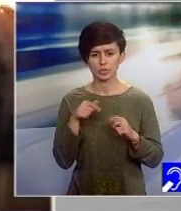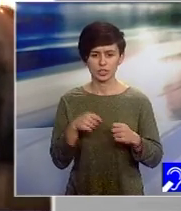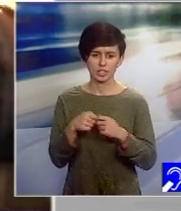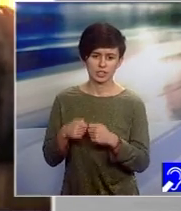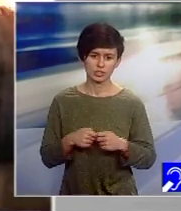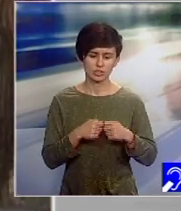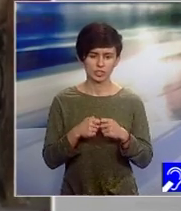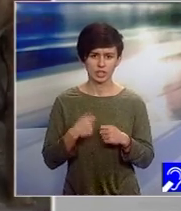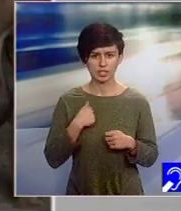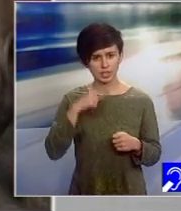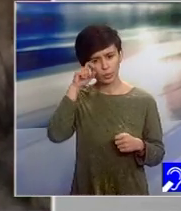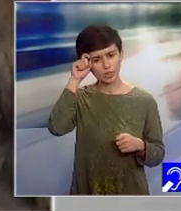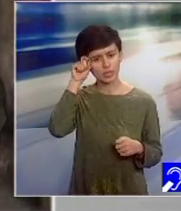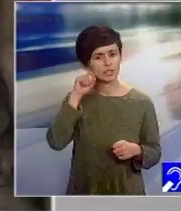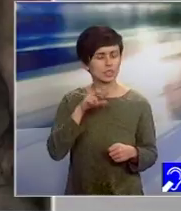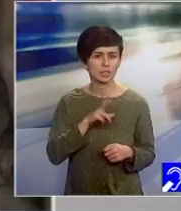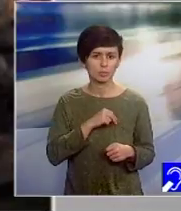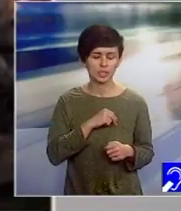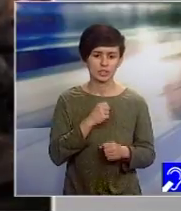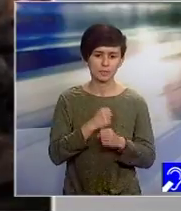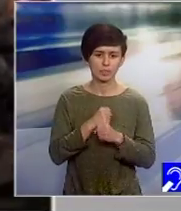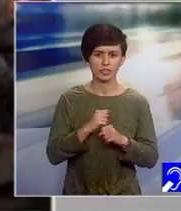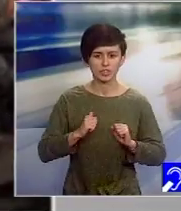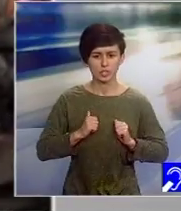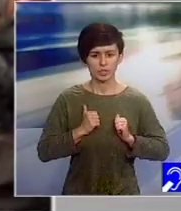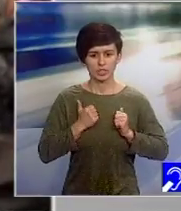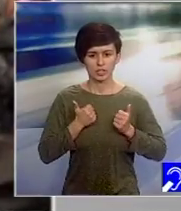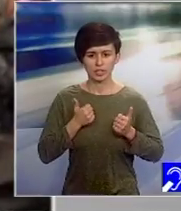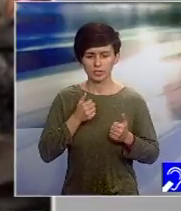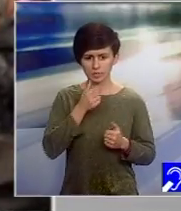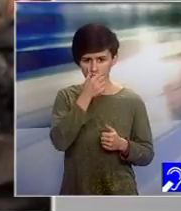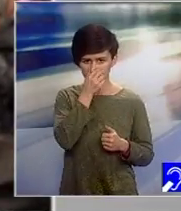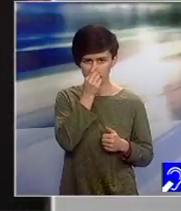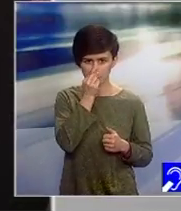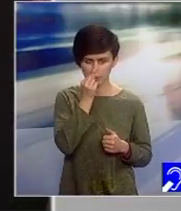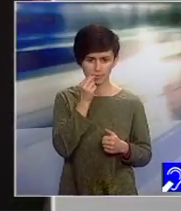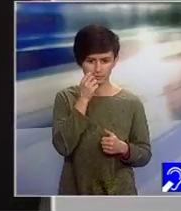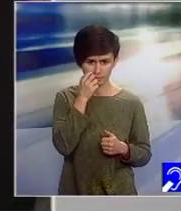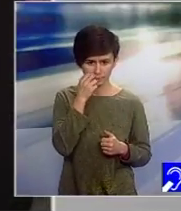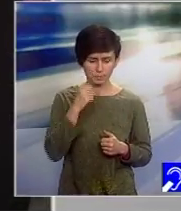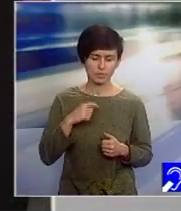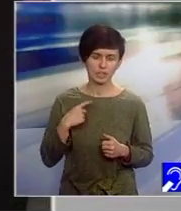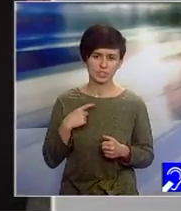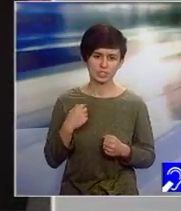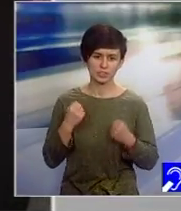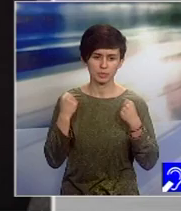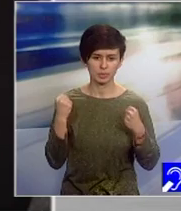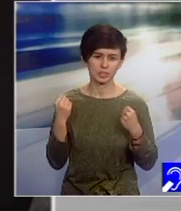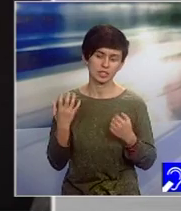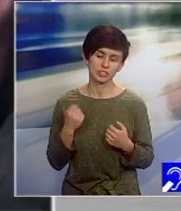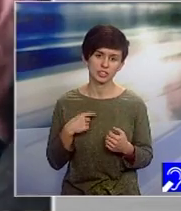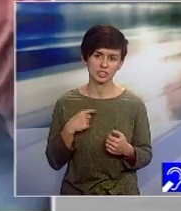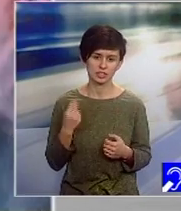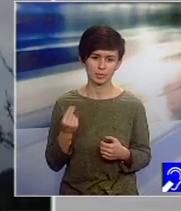societate. Consider că merită ca să facem efortul să fim tari la ceea ce noi suntem buni.